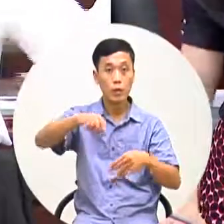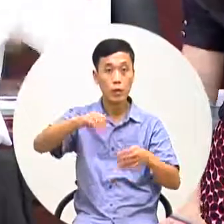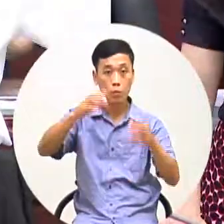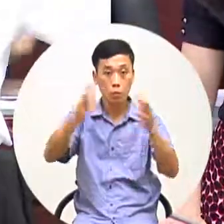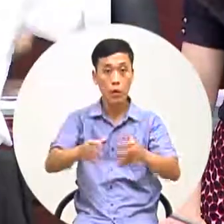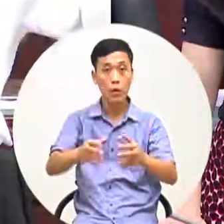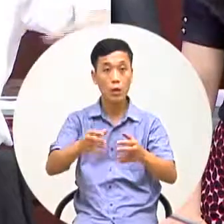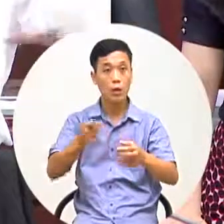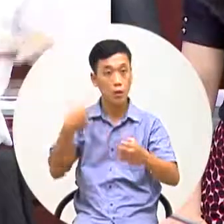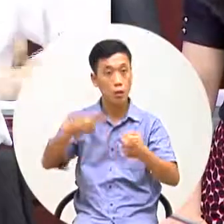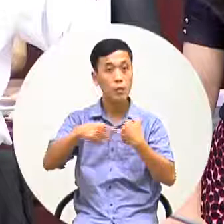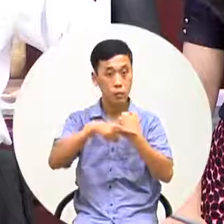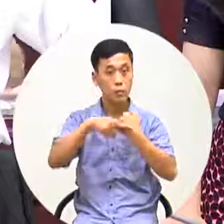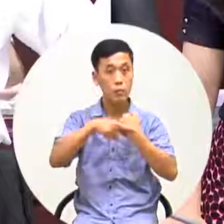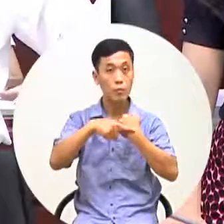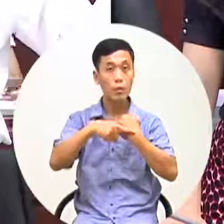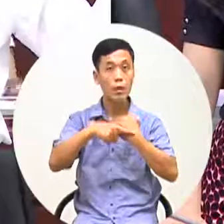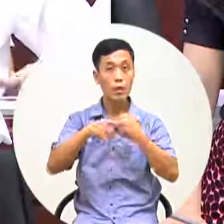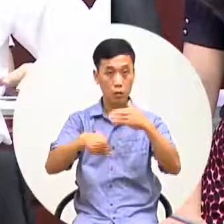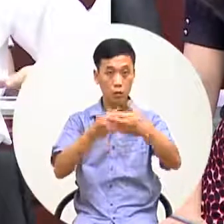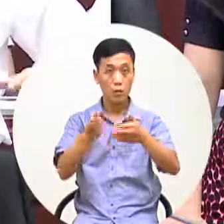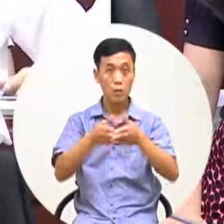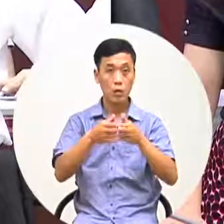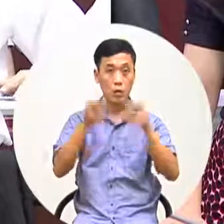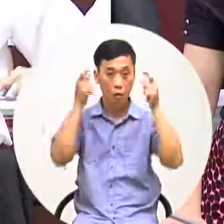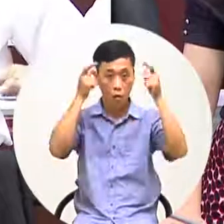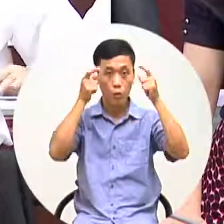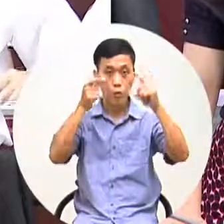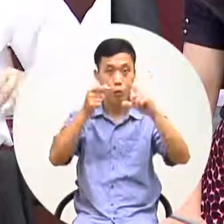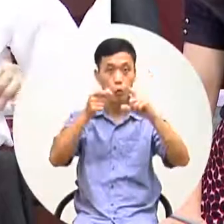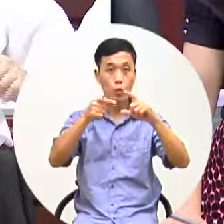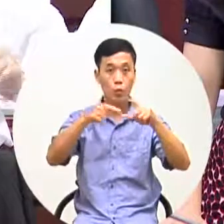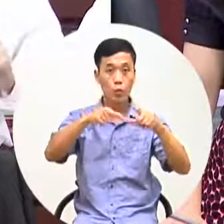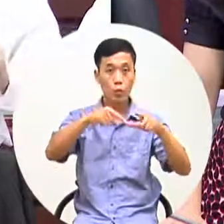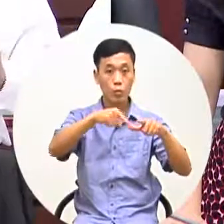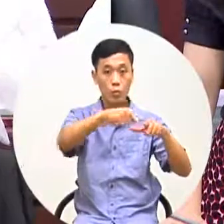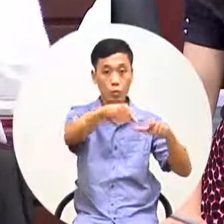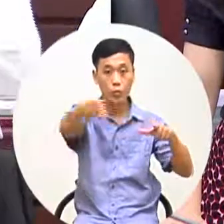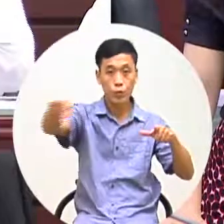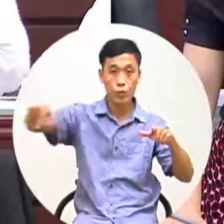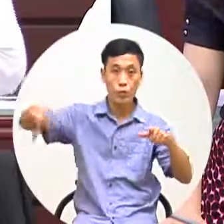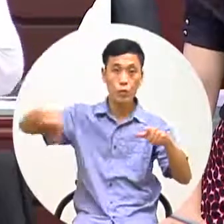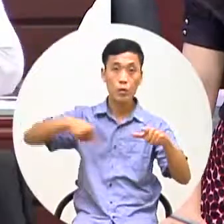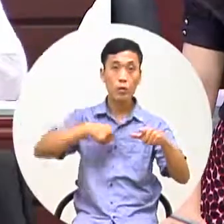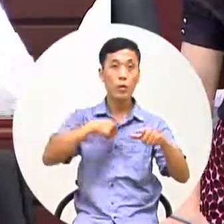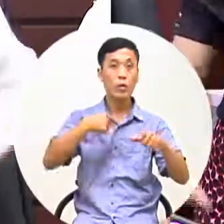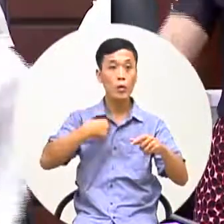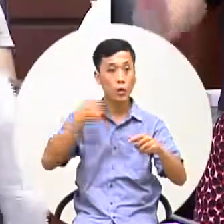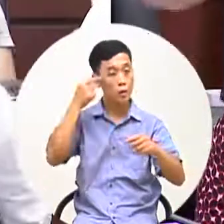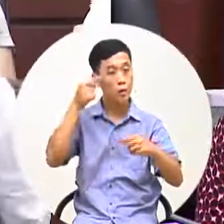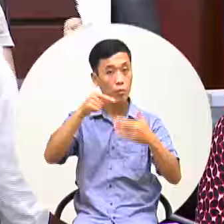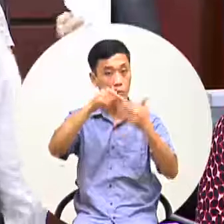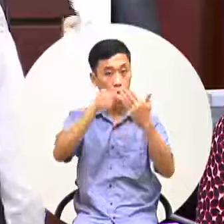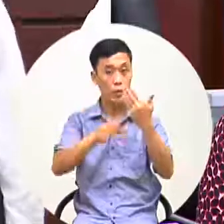只要在我们高雄区域的部分，我想这个办法会规定的相当的清楚。